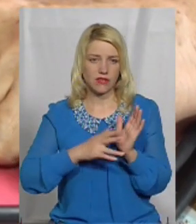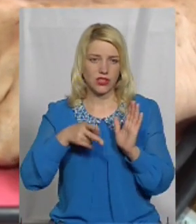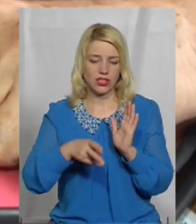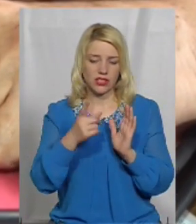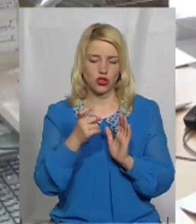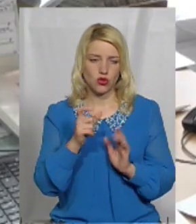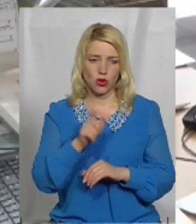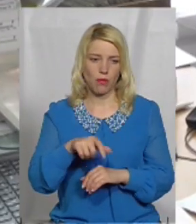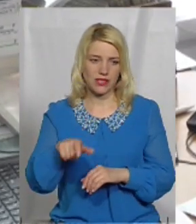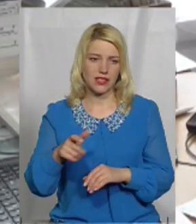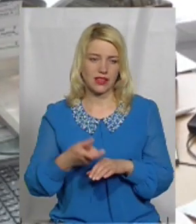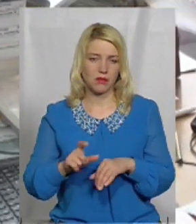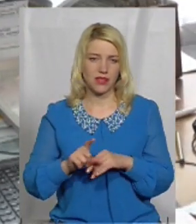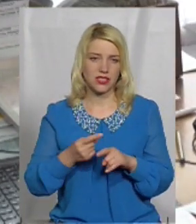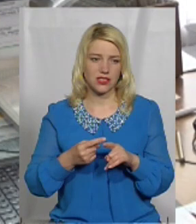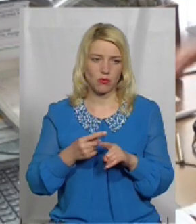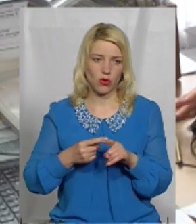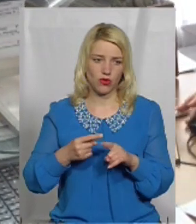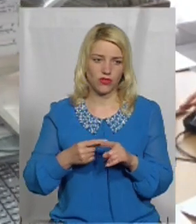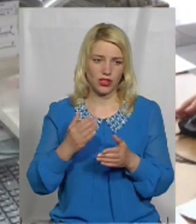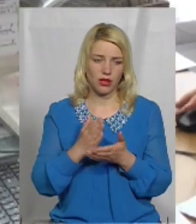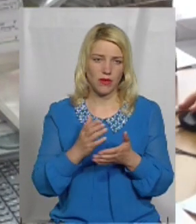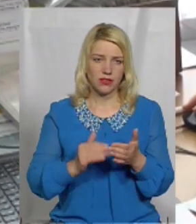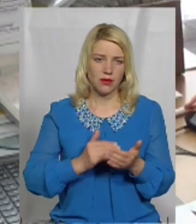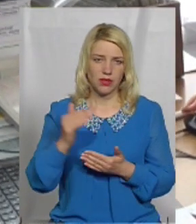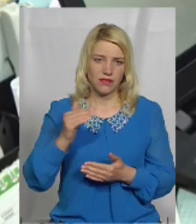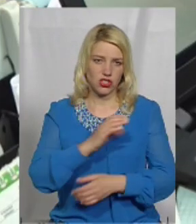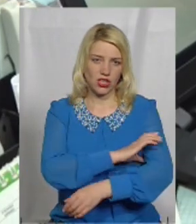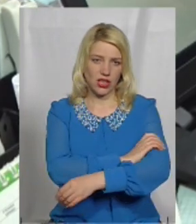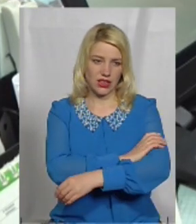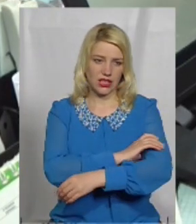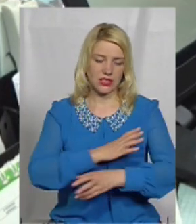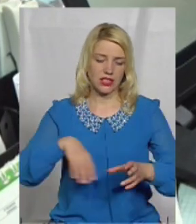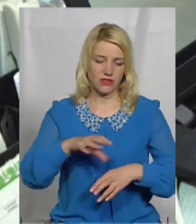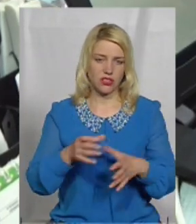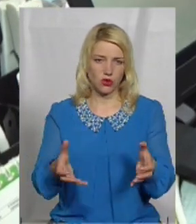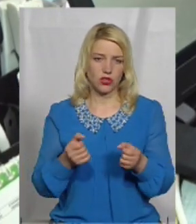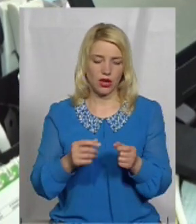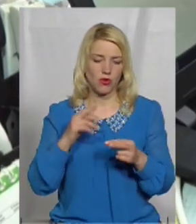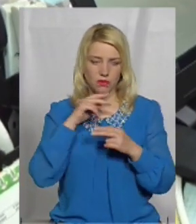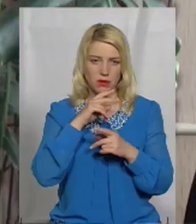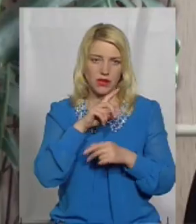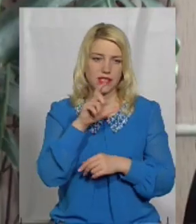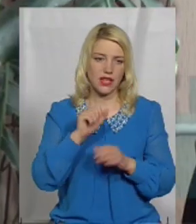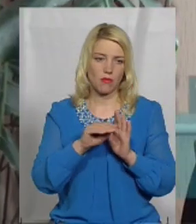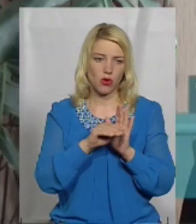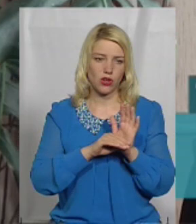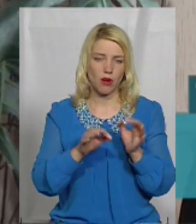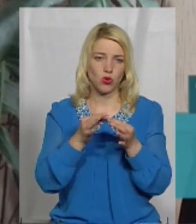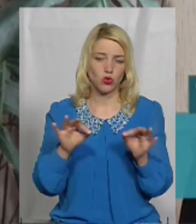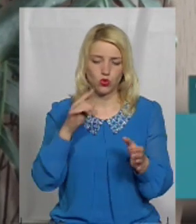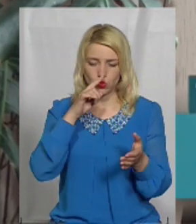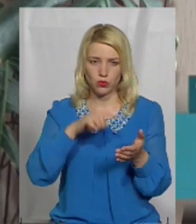2100 пацієнтів. З них більше половини, каже лікарка, мають підвищений тиск. Усі отримують препарати за програмою «Доступні ліки». Кожного